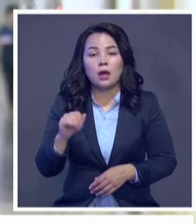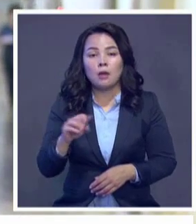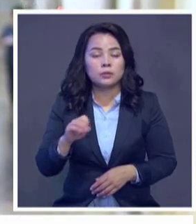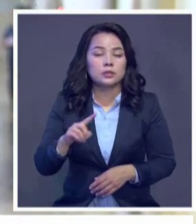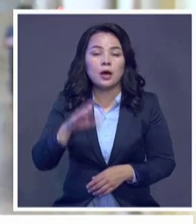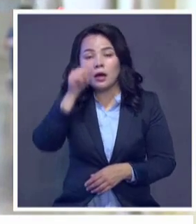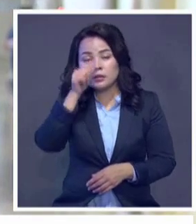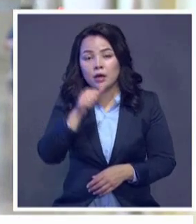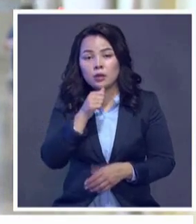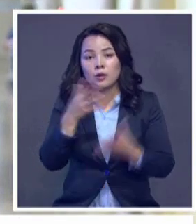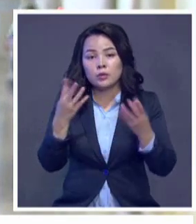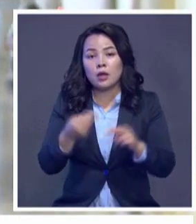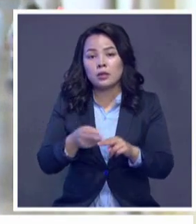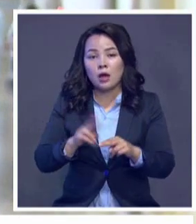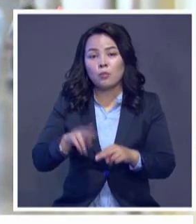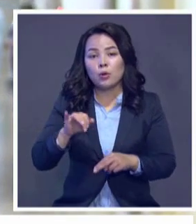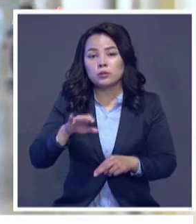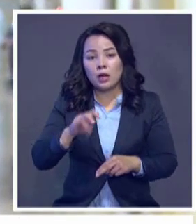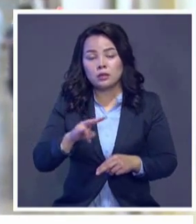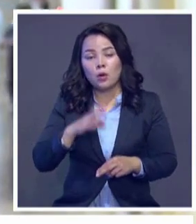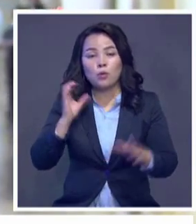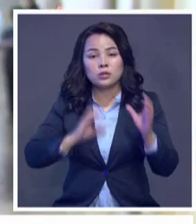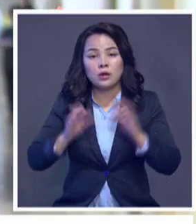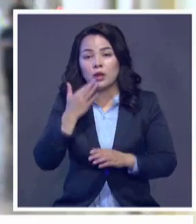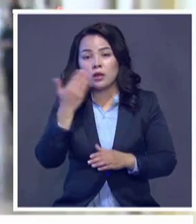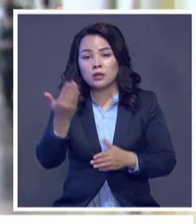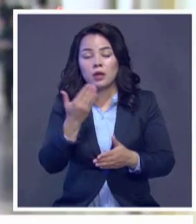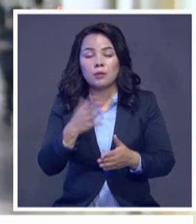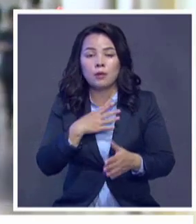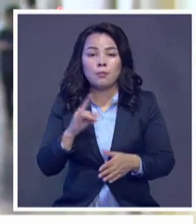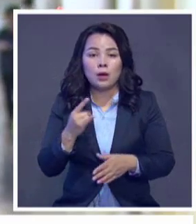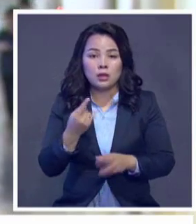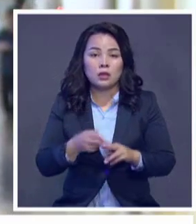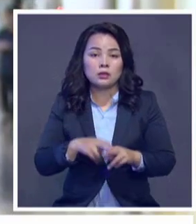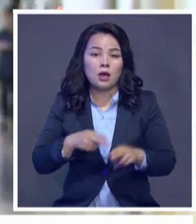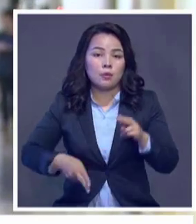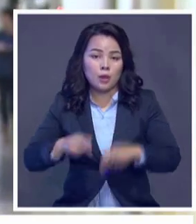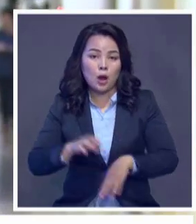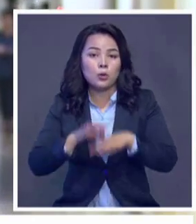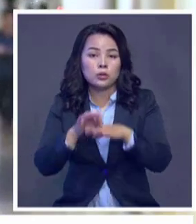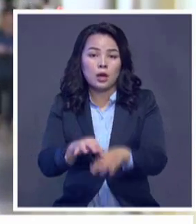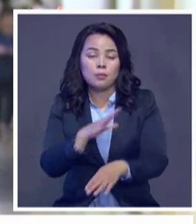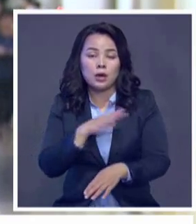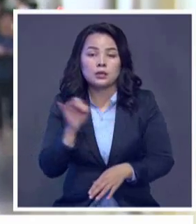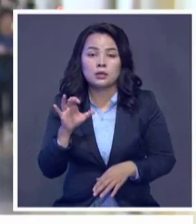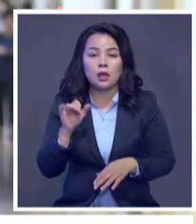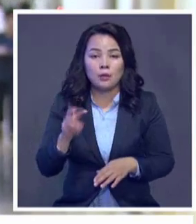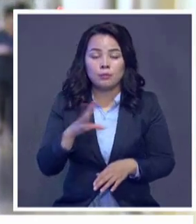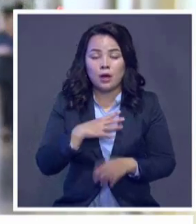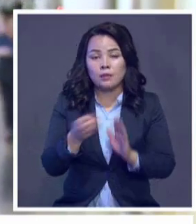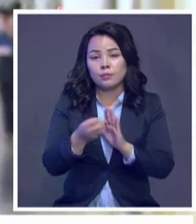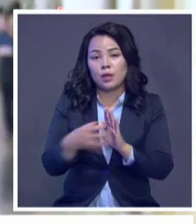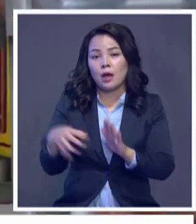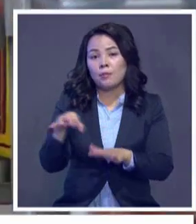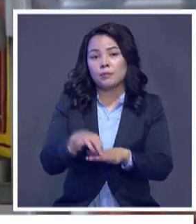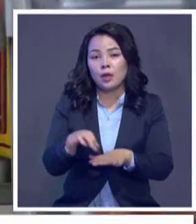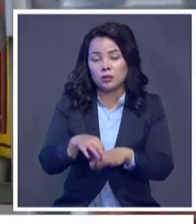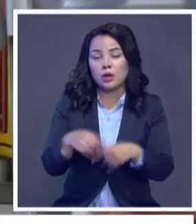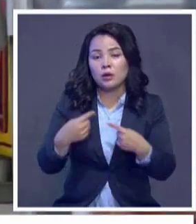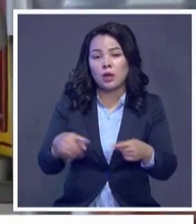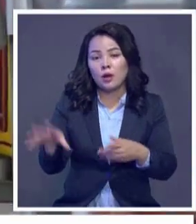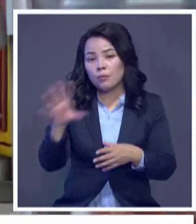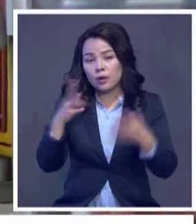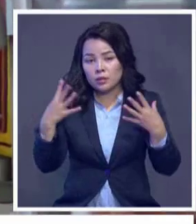ұлттық университеті ауруханасында балаға операция жасалды. Бақтымызға орай сәтті өтті. Себебі исламда тек поликистоз диагнозы ғана емес,